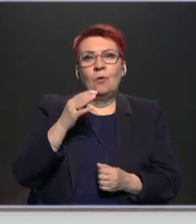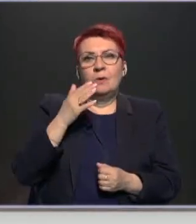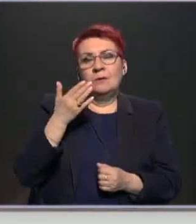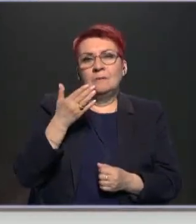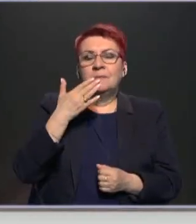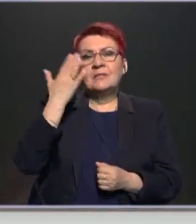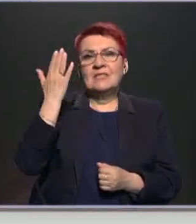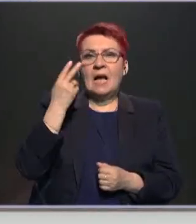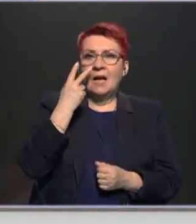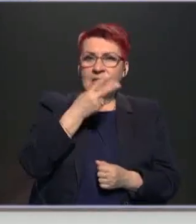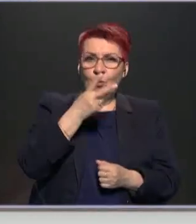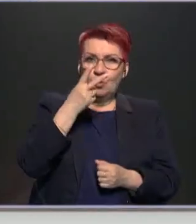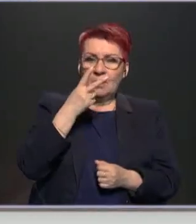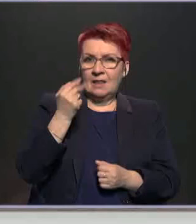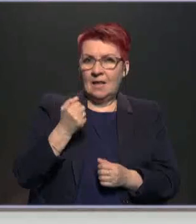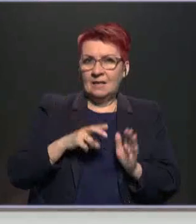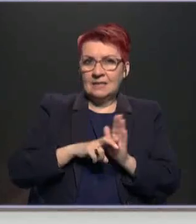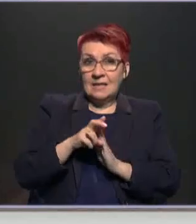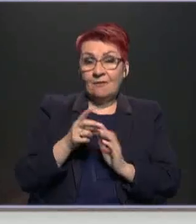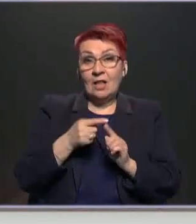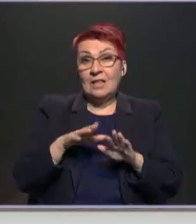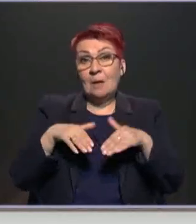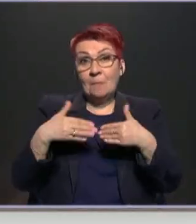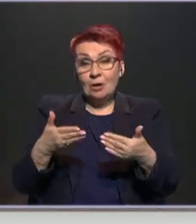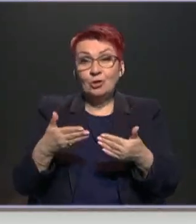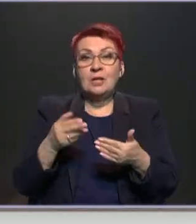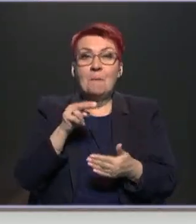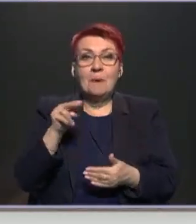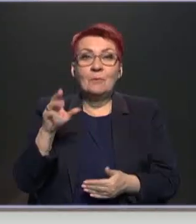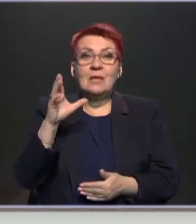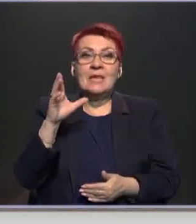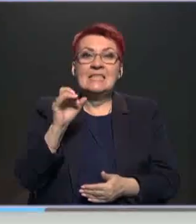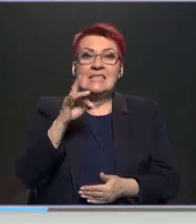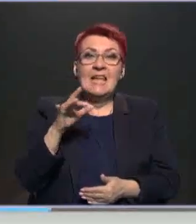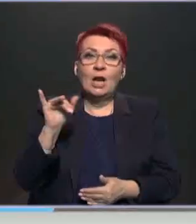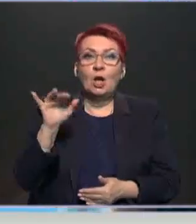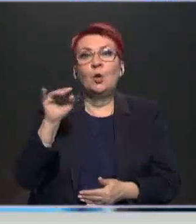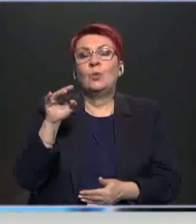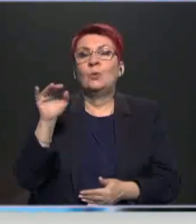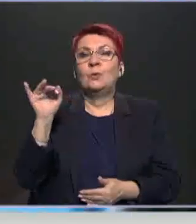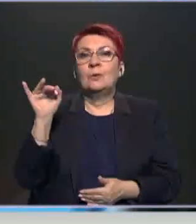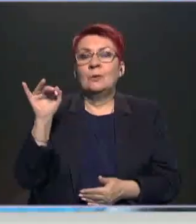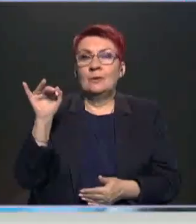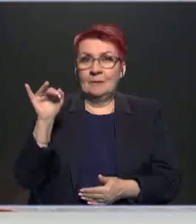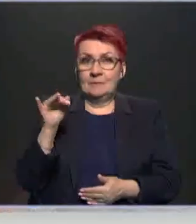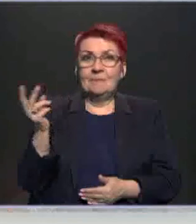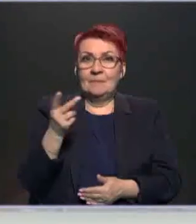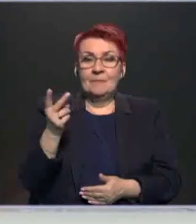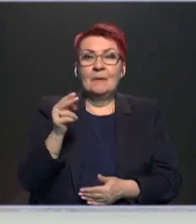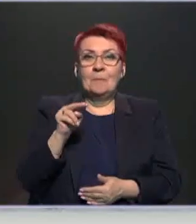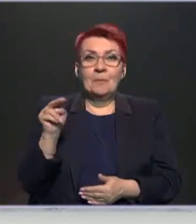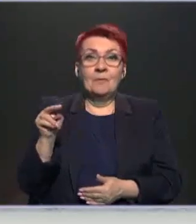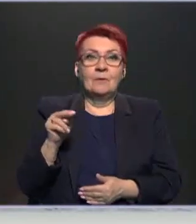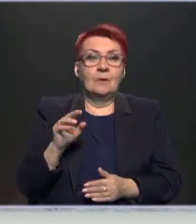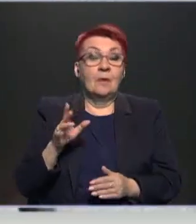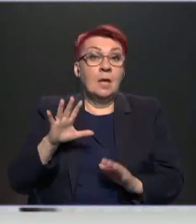церковь. И вот эти обращения к преподобным Сергию и Герману, они неоднократно увенчались успехом. Мы знаем такие истории, когда ни с